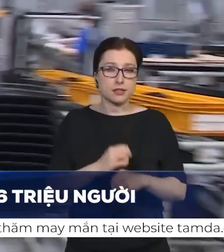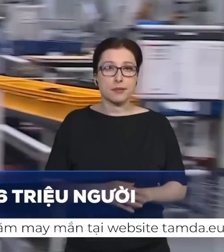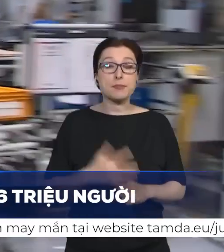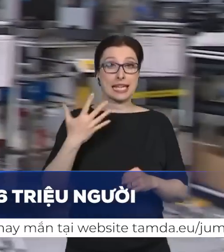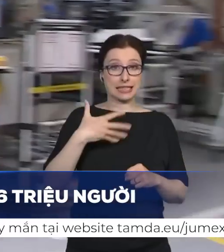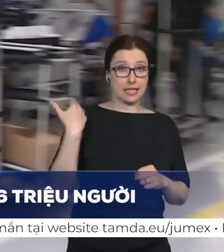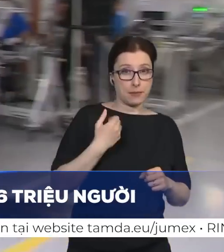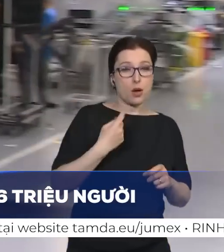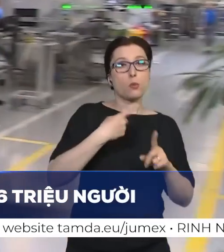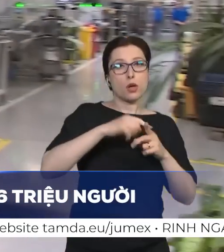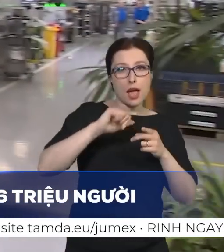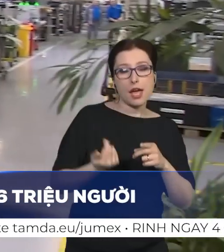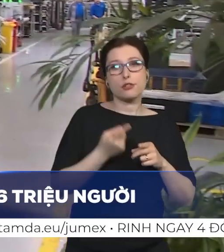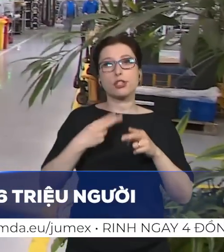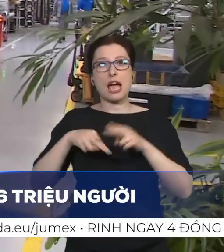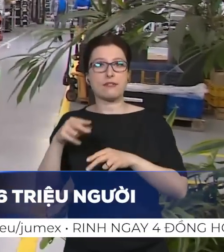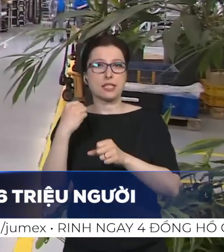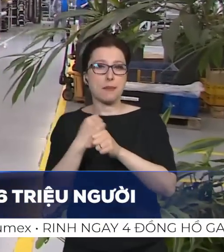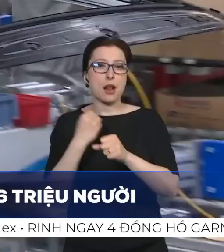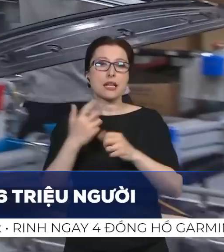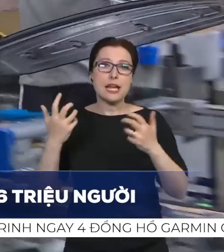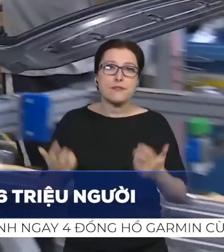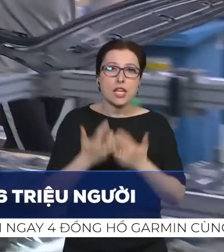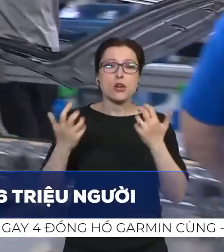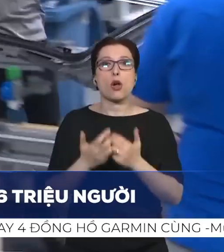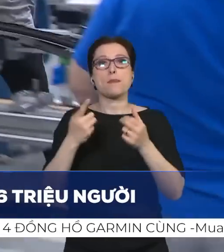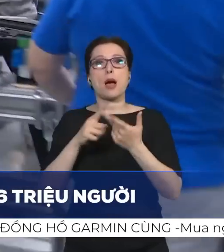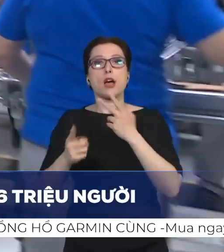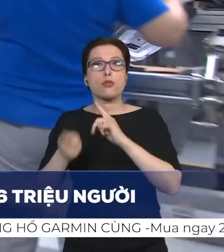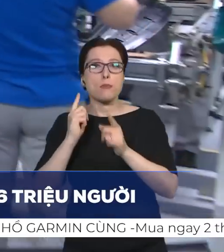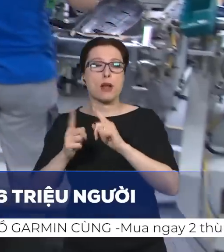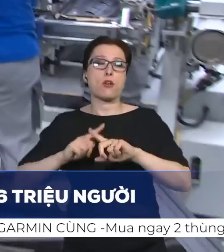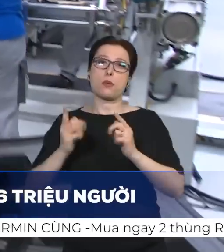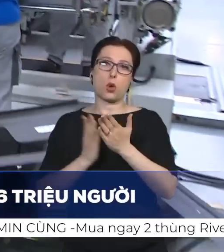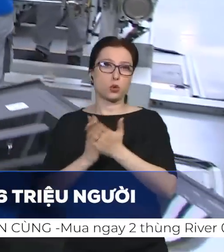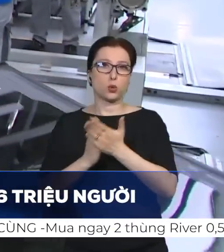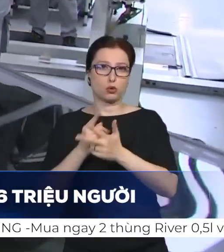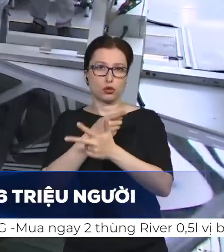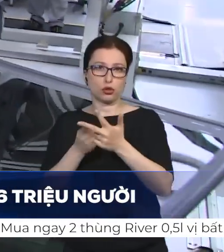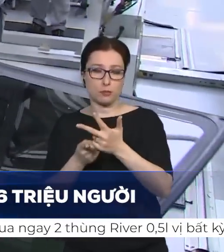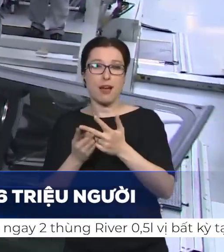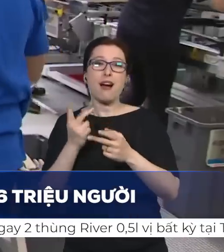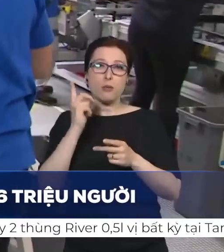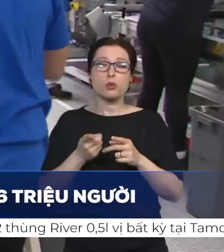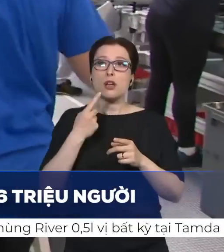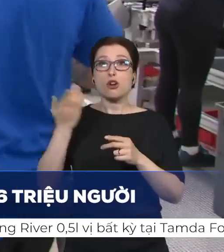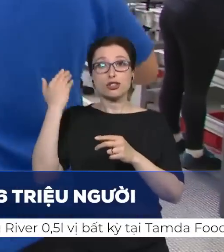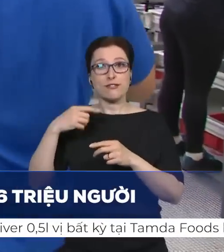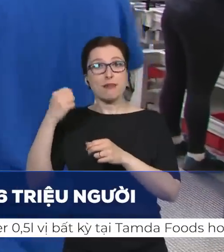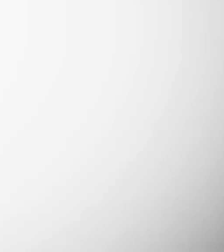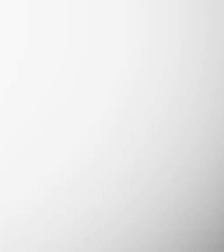trong nửa đầu năm 2022 có khoảng 373 người Ucraina à có được sự bảo vệ tạm thời tại